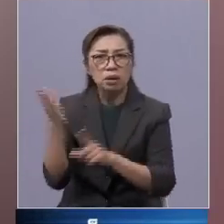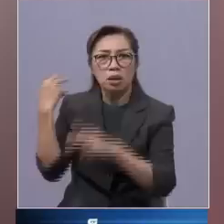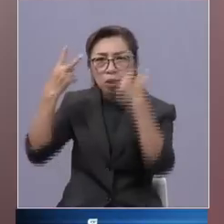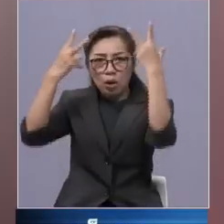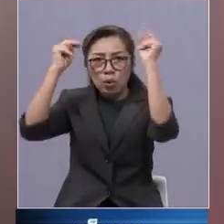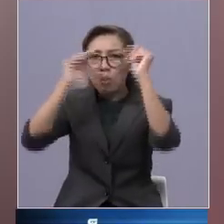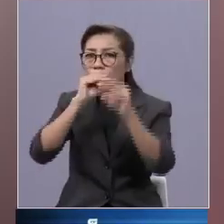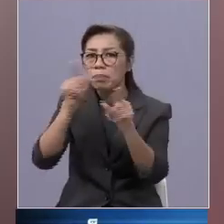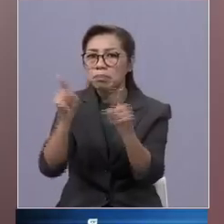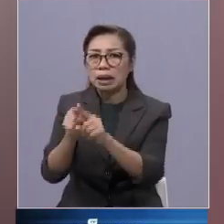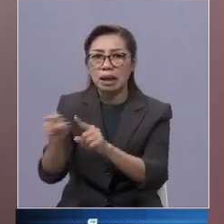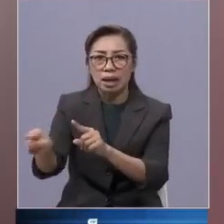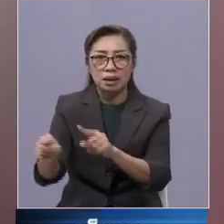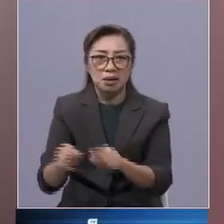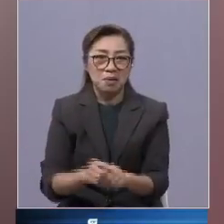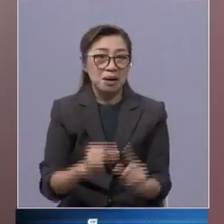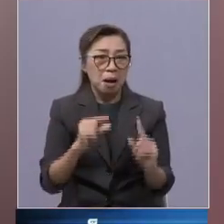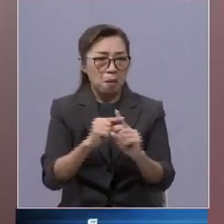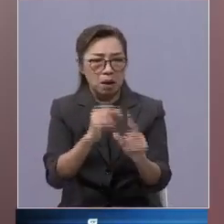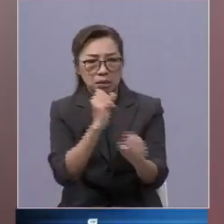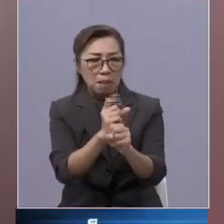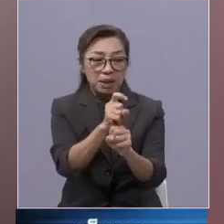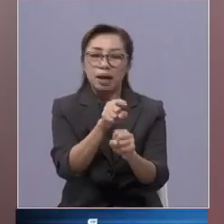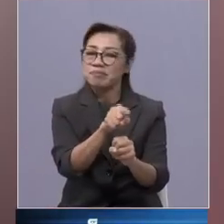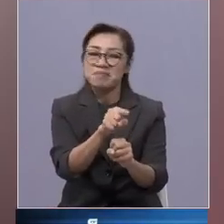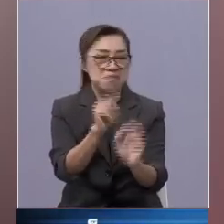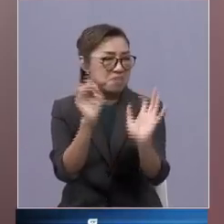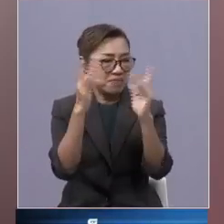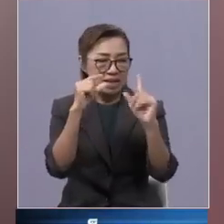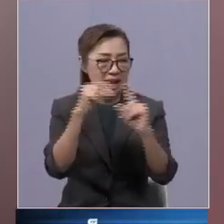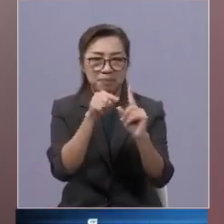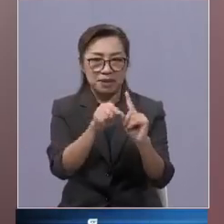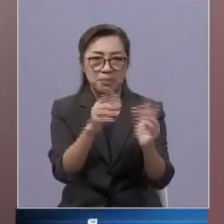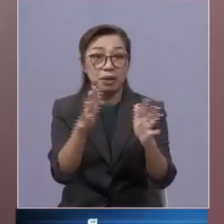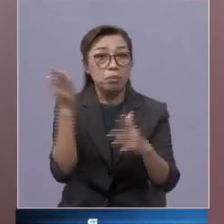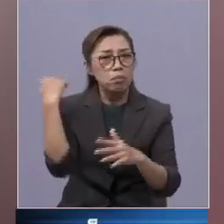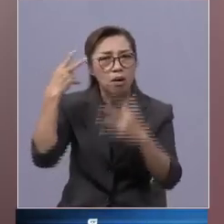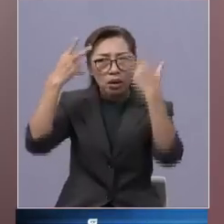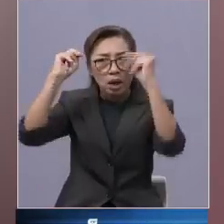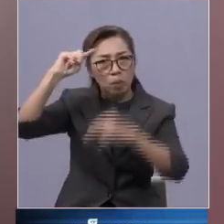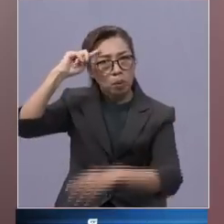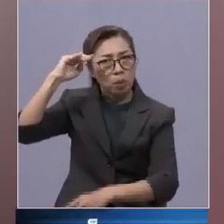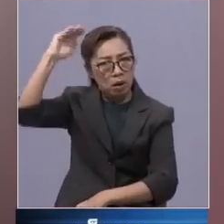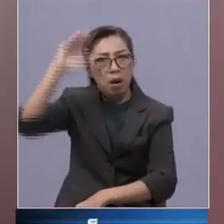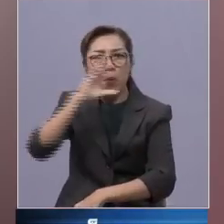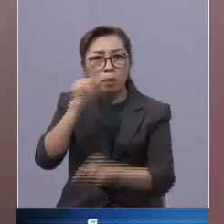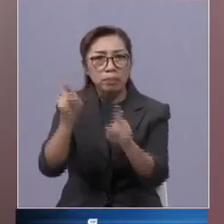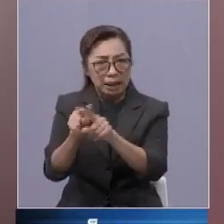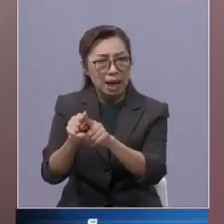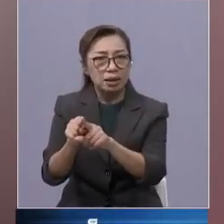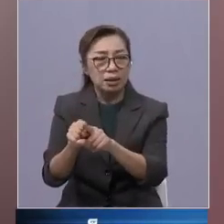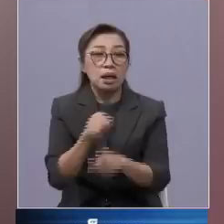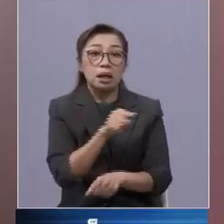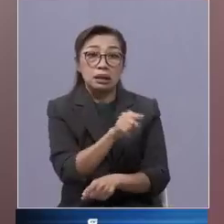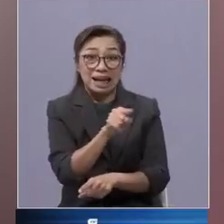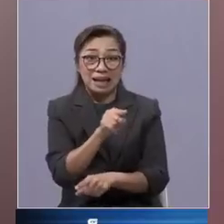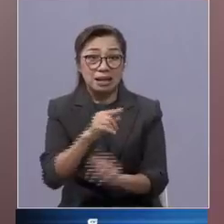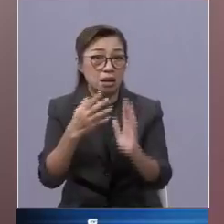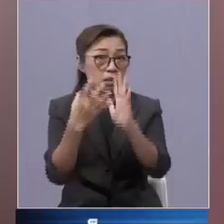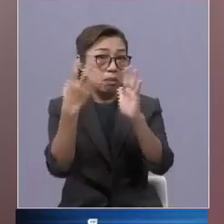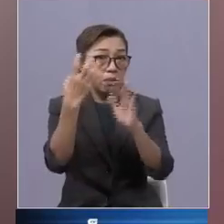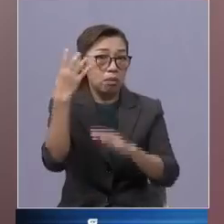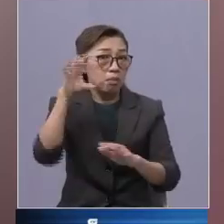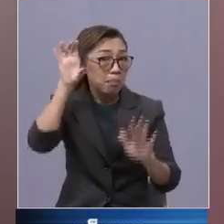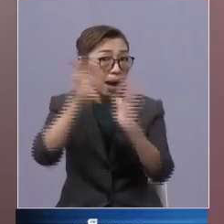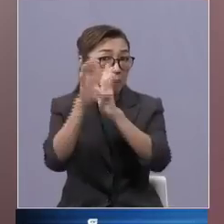ป็นคำหนึ่งที่นึกถึงเหมือนกันเนาะว่านายกเศรษฐาเคยพูดคำนี้ไว้แล้วแต่ว่าอันเนี้ยโพสต์ไว้เมื่อปี